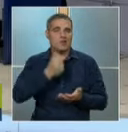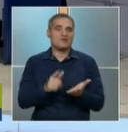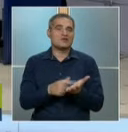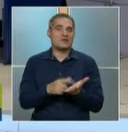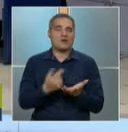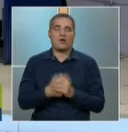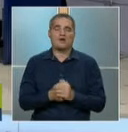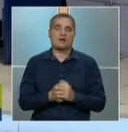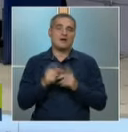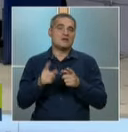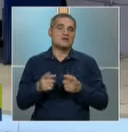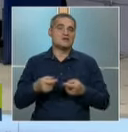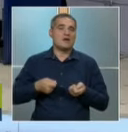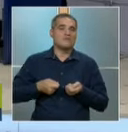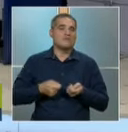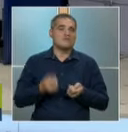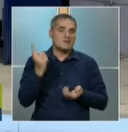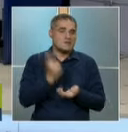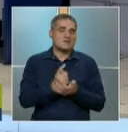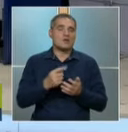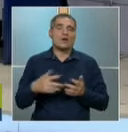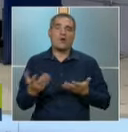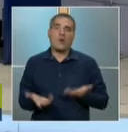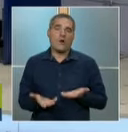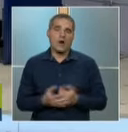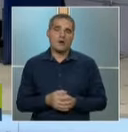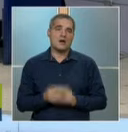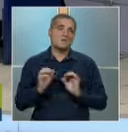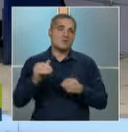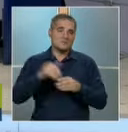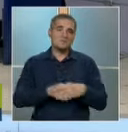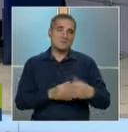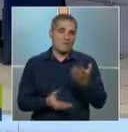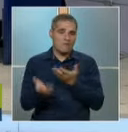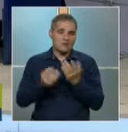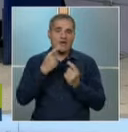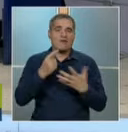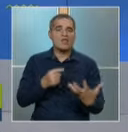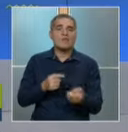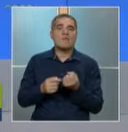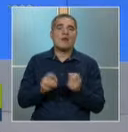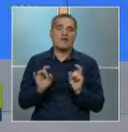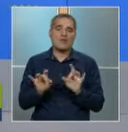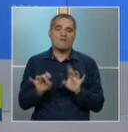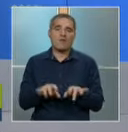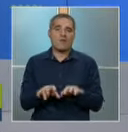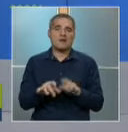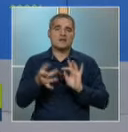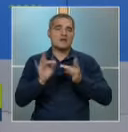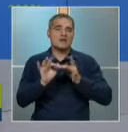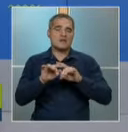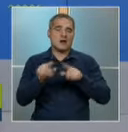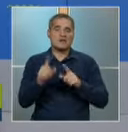технологиите. Ти си принуден. Кога? Понякога дори в училище, когато ни кажат, намерете дадена информация от интернет, ти